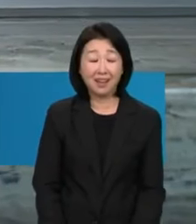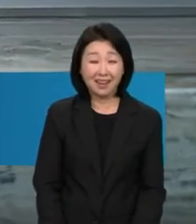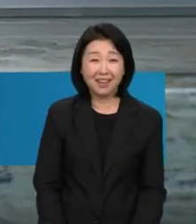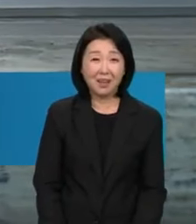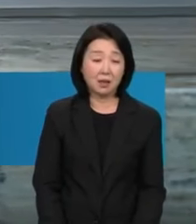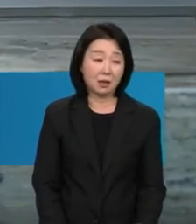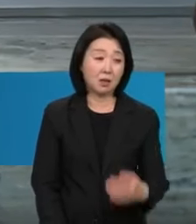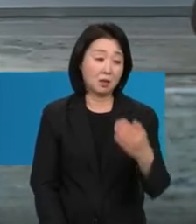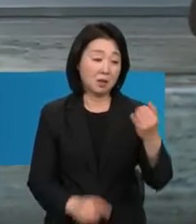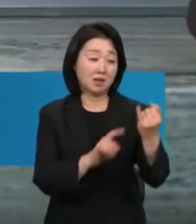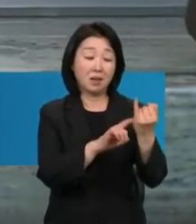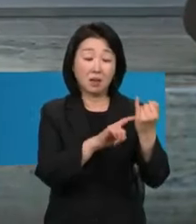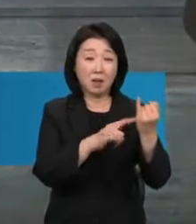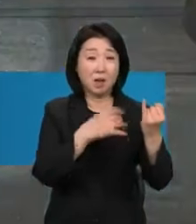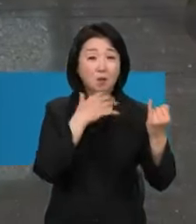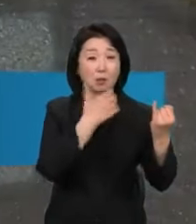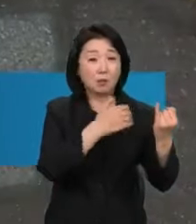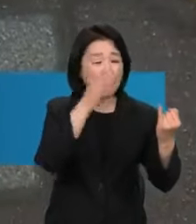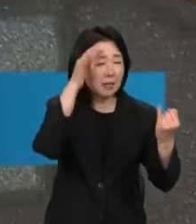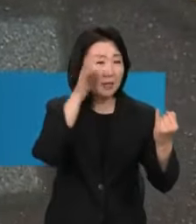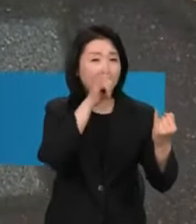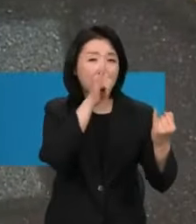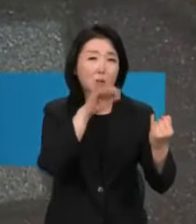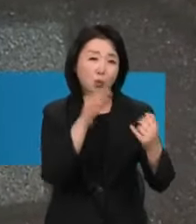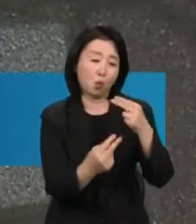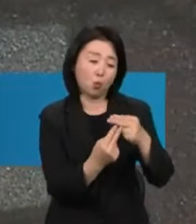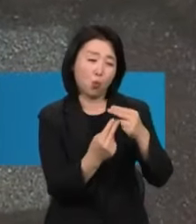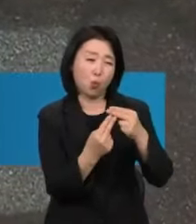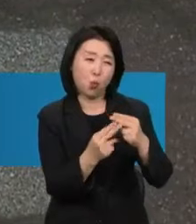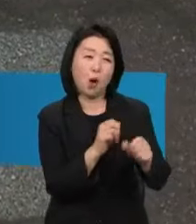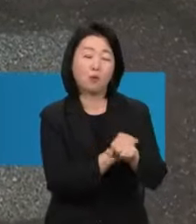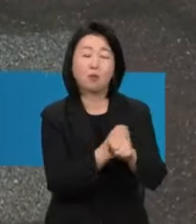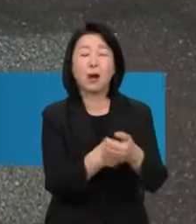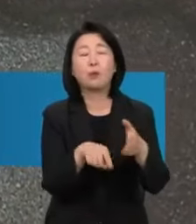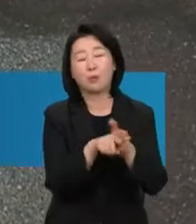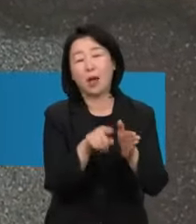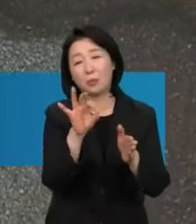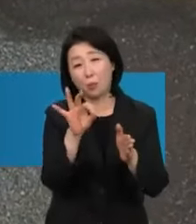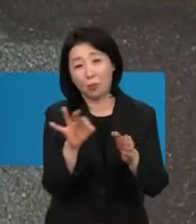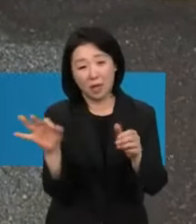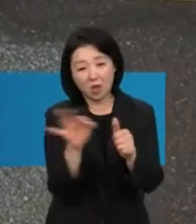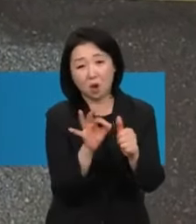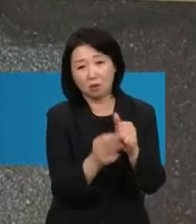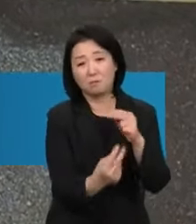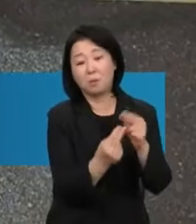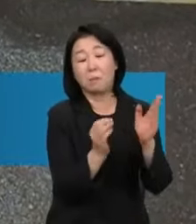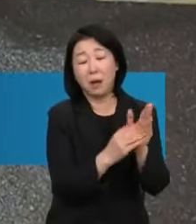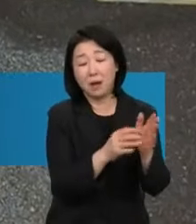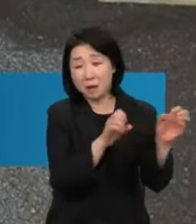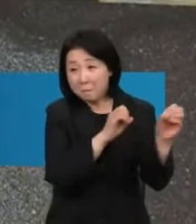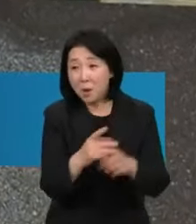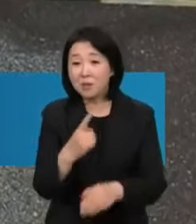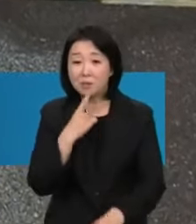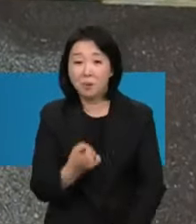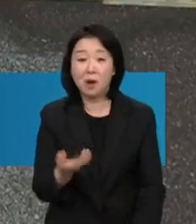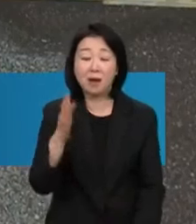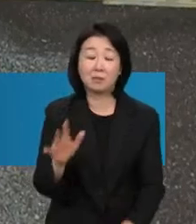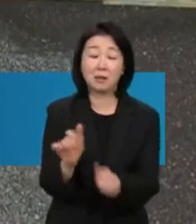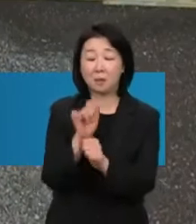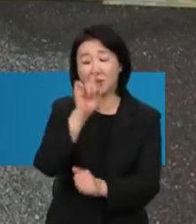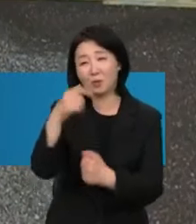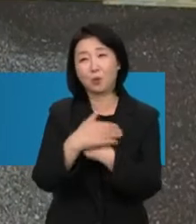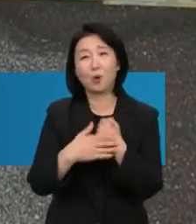앓는 90대 노인이 차곡차곡 모아뒀던 국가유공자 연금이었습니다. 하마터면 그대로 버려질 뻔했는데 이 남성 신고